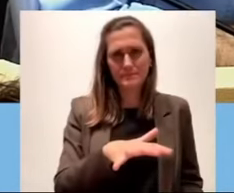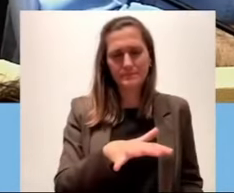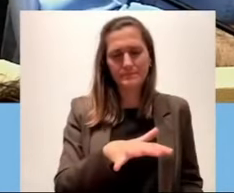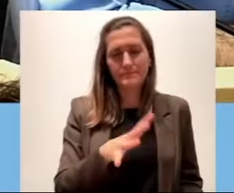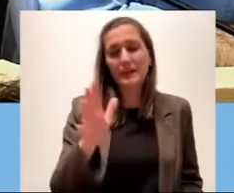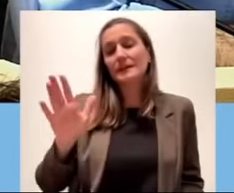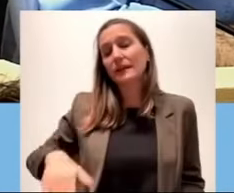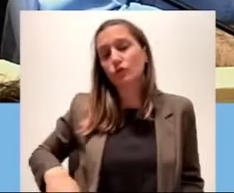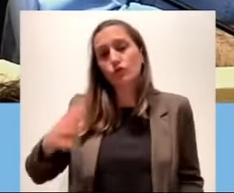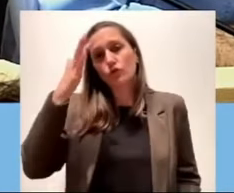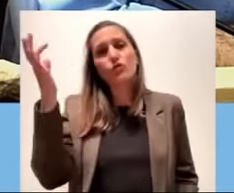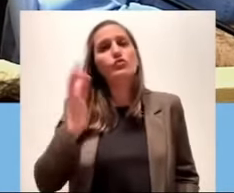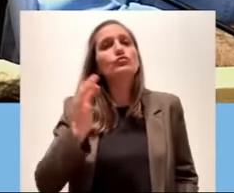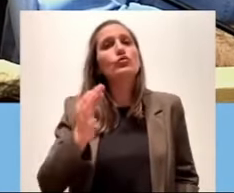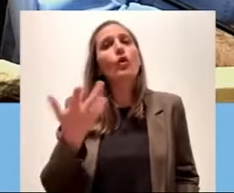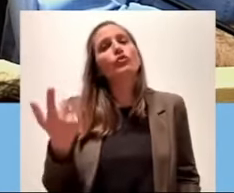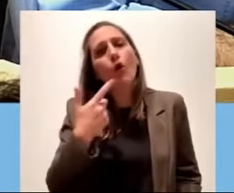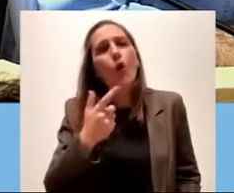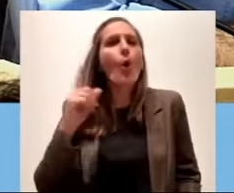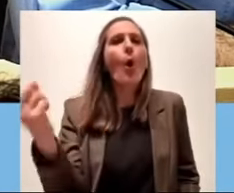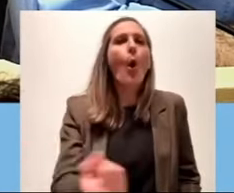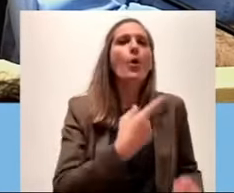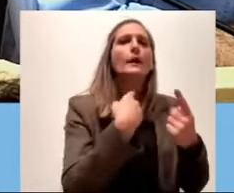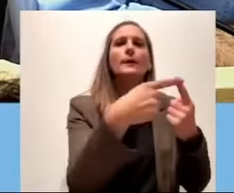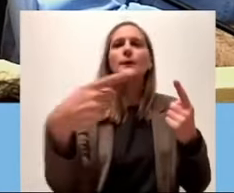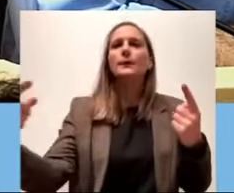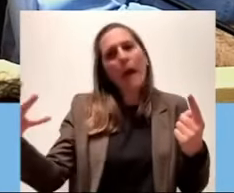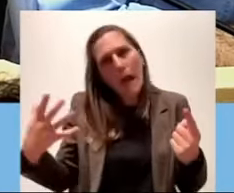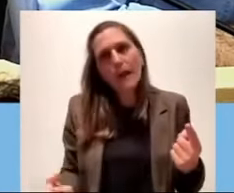είναι λογικό να ακούγονται όλες οι φωνές. Μία από τις φωνές που ακούστηκε